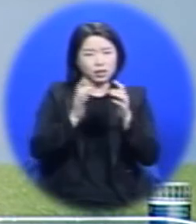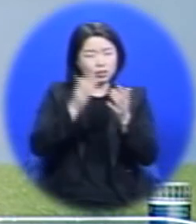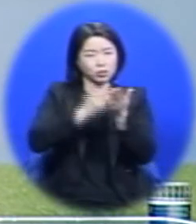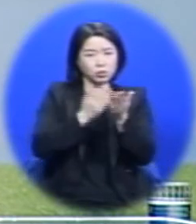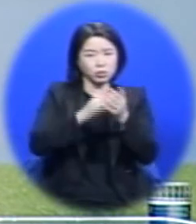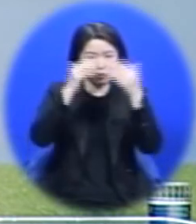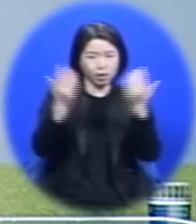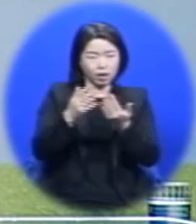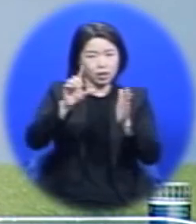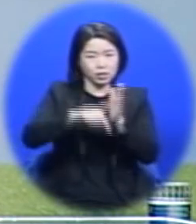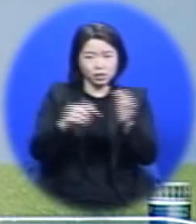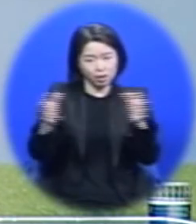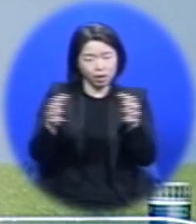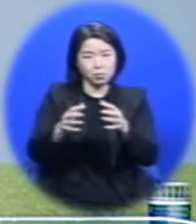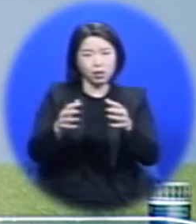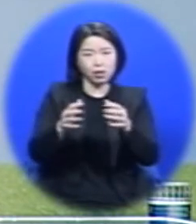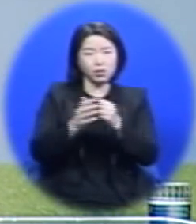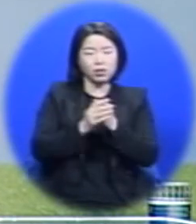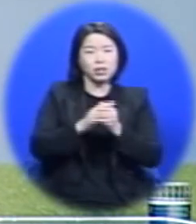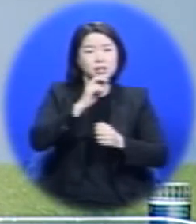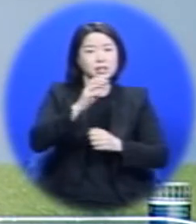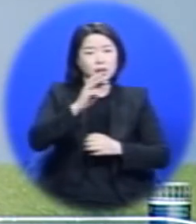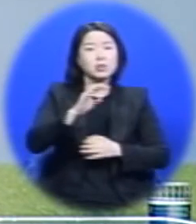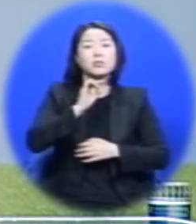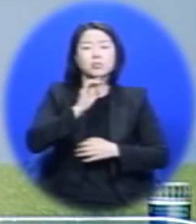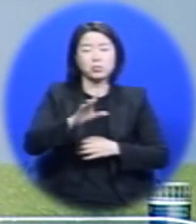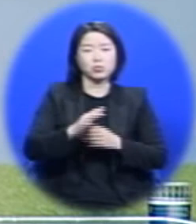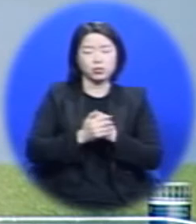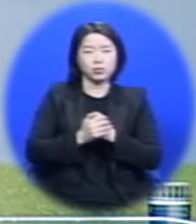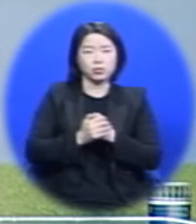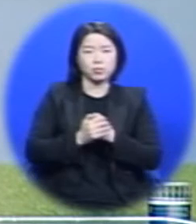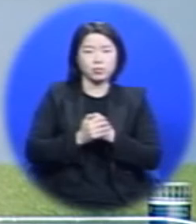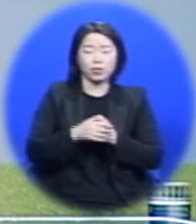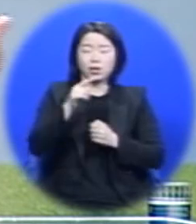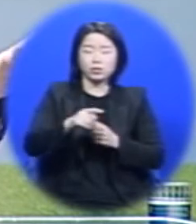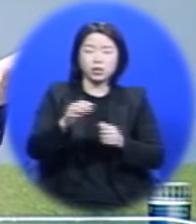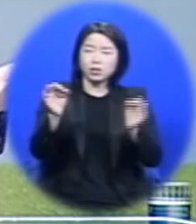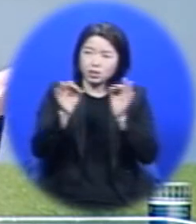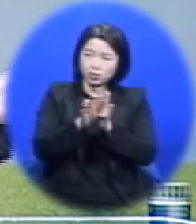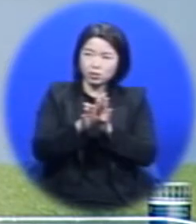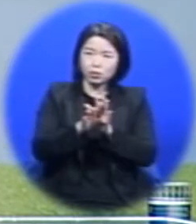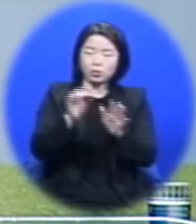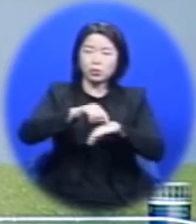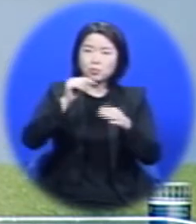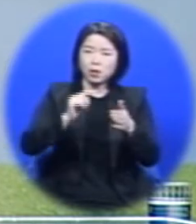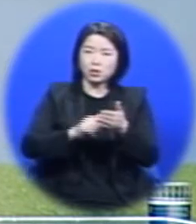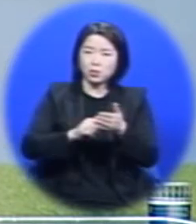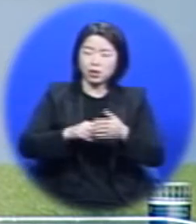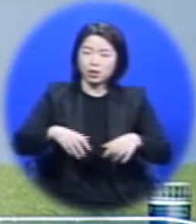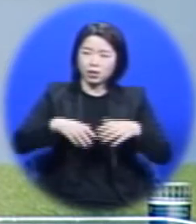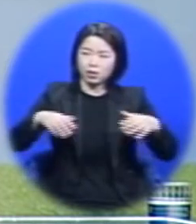뉴스를 뭐 다 시간 모아봐야 뭐 한 20, 30분 될 수 있겠나요? 그게 없다고 이렇게 마음의 여유가